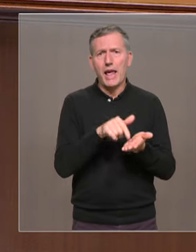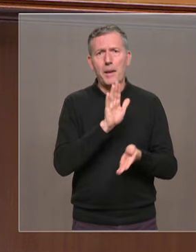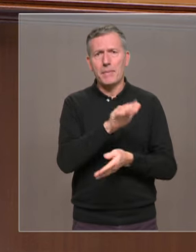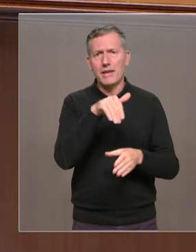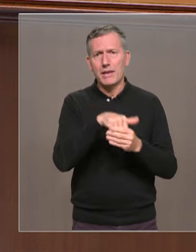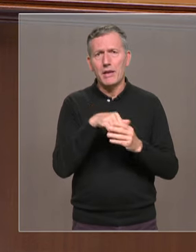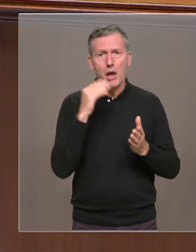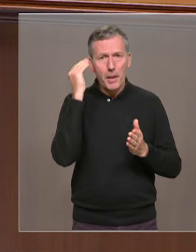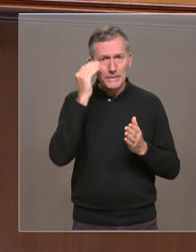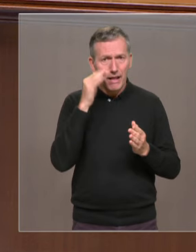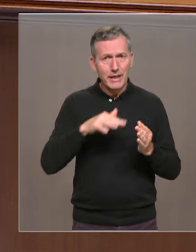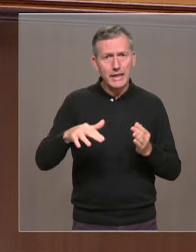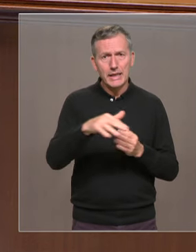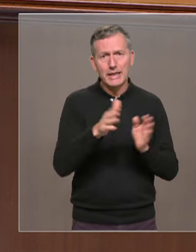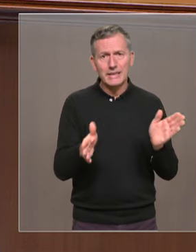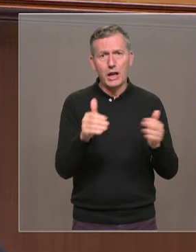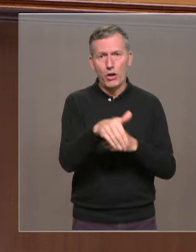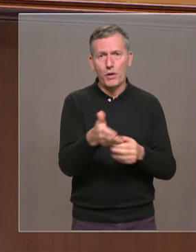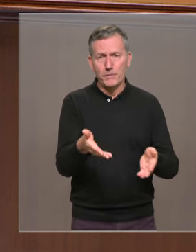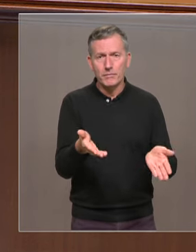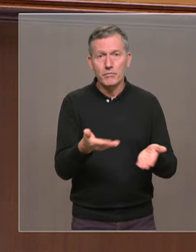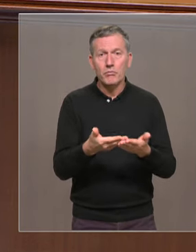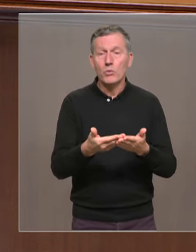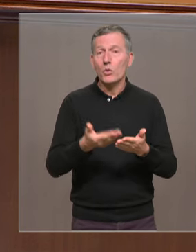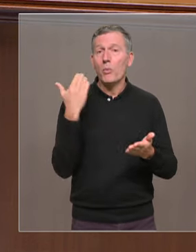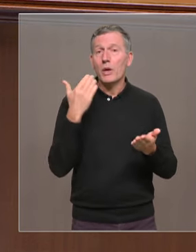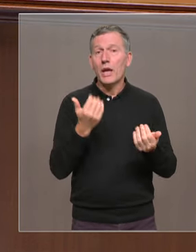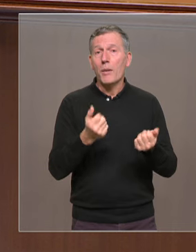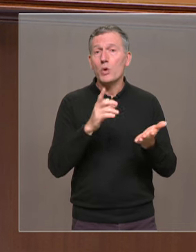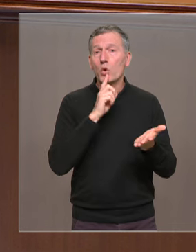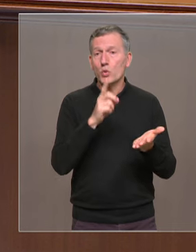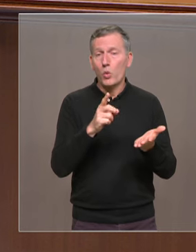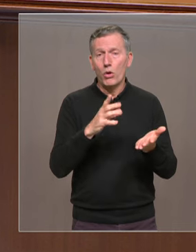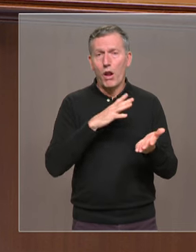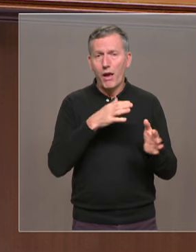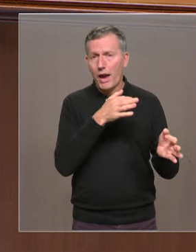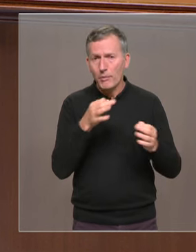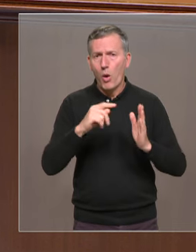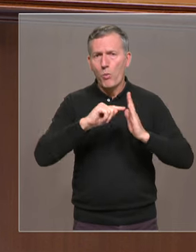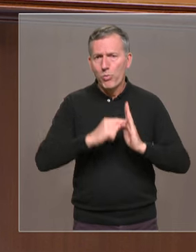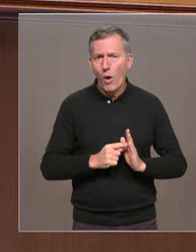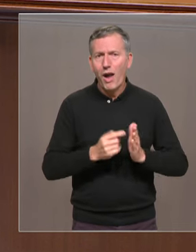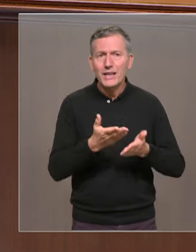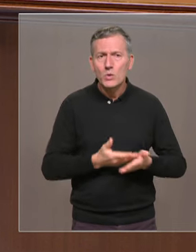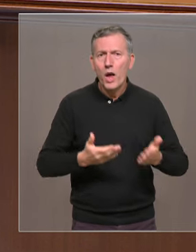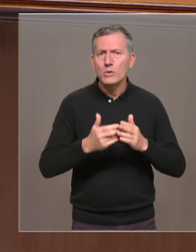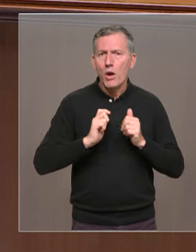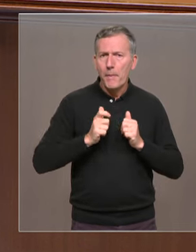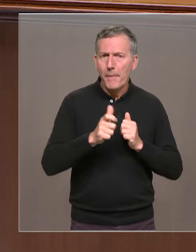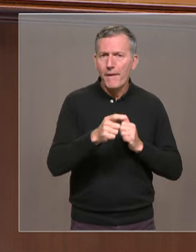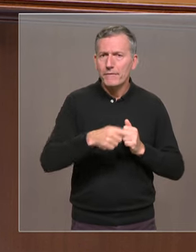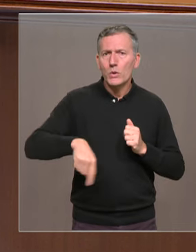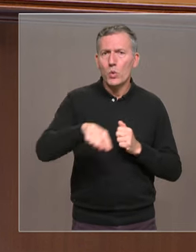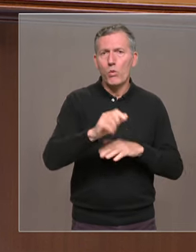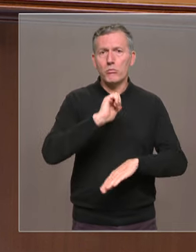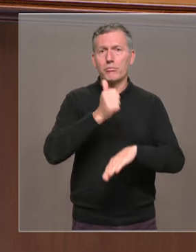de la filière psychiatrique du secteur. Depuis quelques jours, régulièrement, il y a des points qui sont faits entre l'ensemble des acteurs sous la